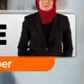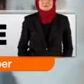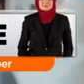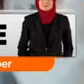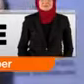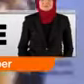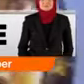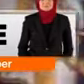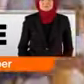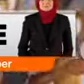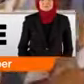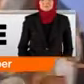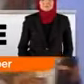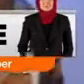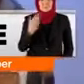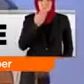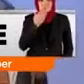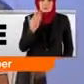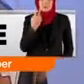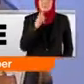artık Okulumuz